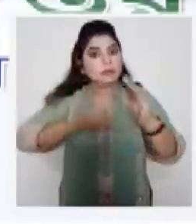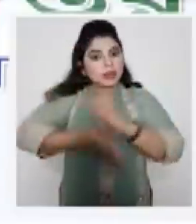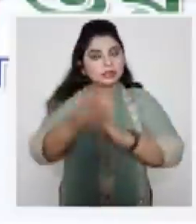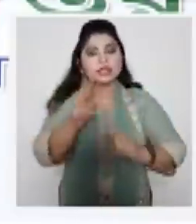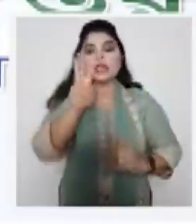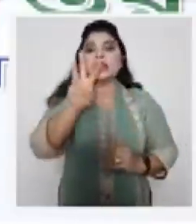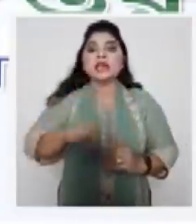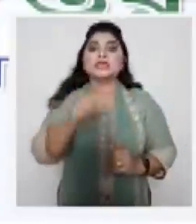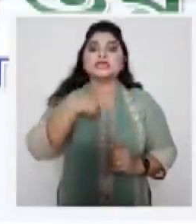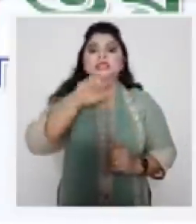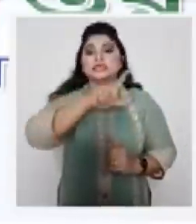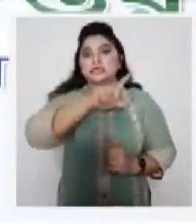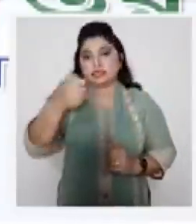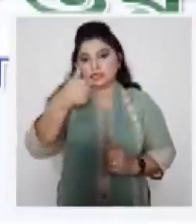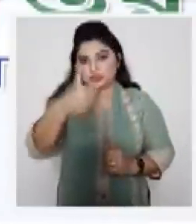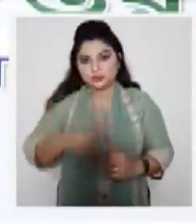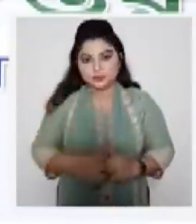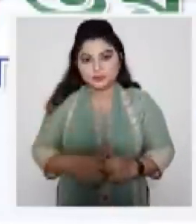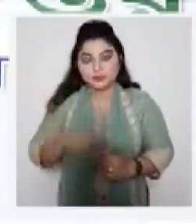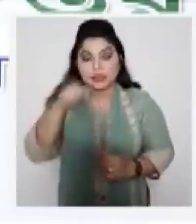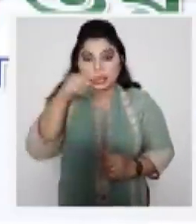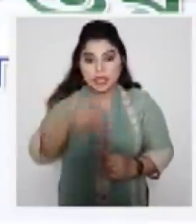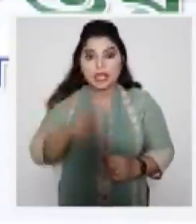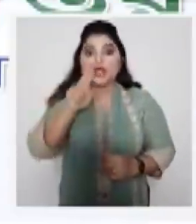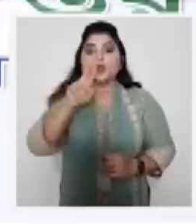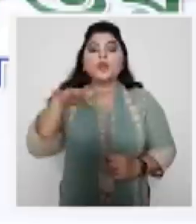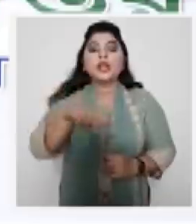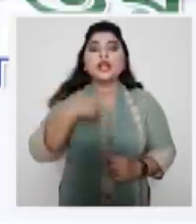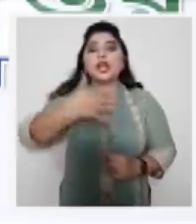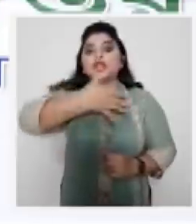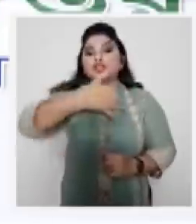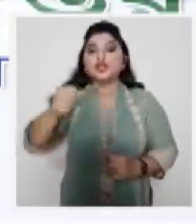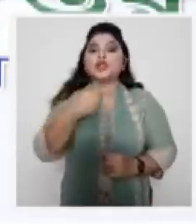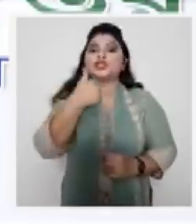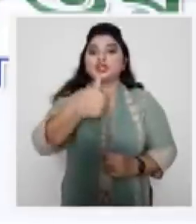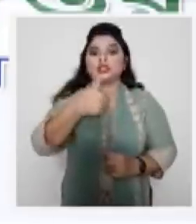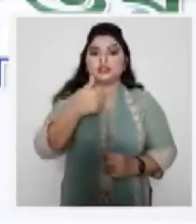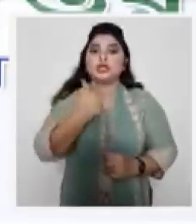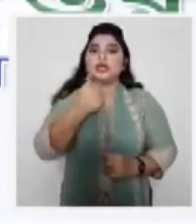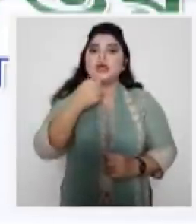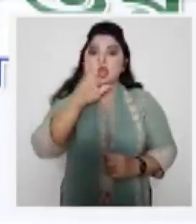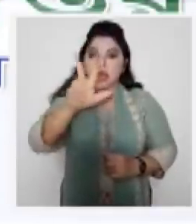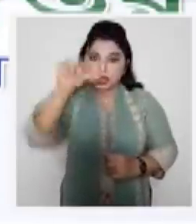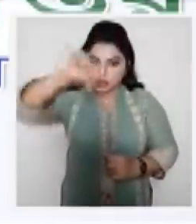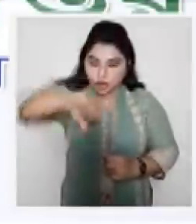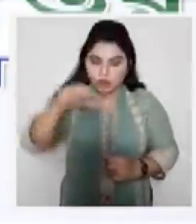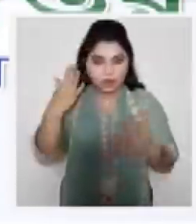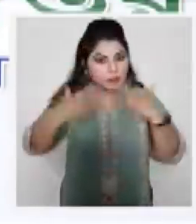3,23,358 জন। 24 ঘন্টায় কোয়ারেন্টাইন থেকে মুক্ত হয়েছেন 3,067 জন এবং এ পর্যন্ত কোয়ারেন্টাইন থেকে মুক্ত হয়েছেন